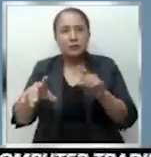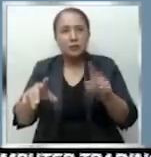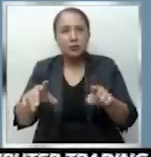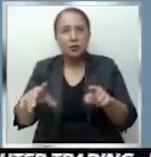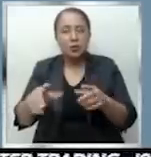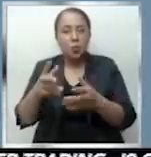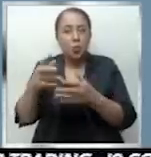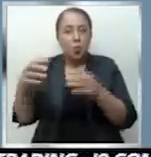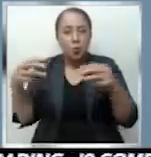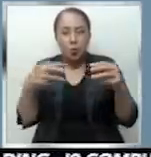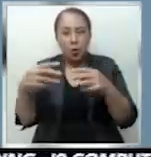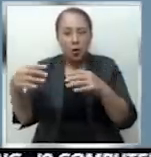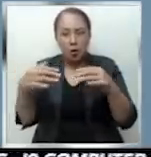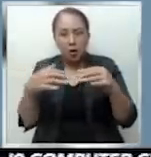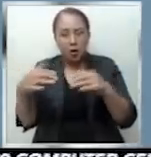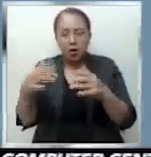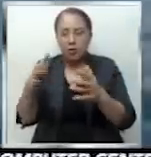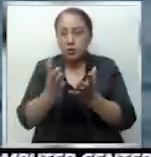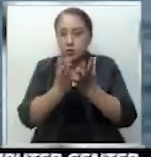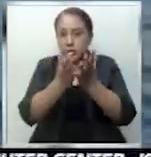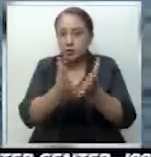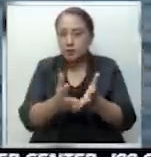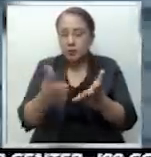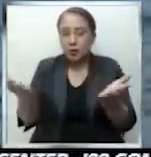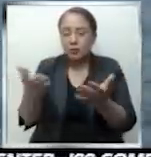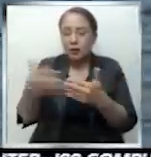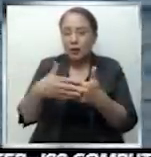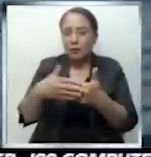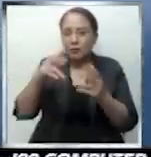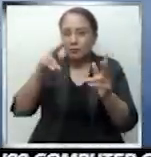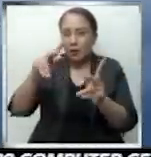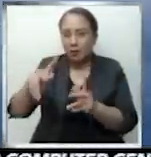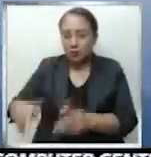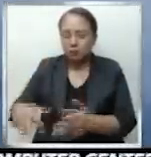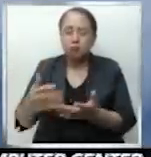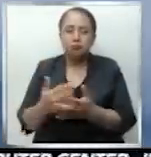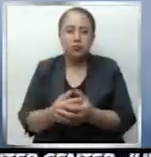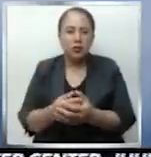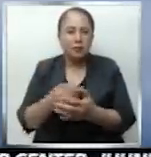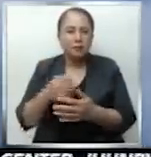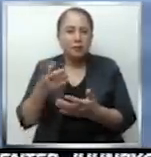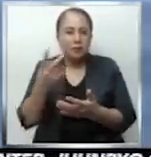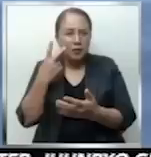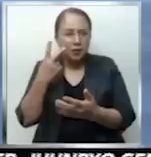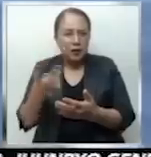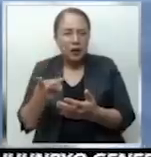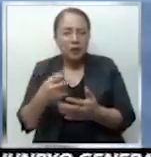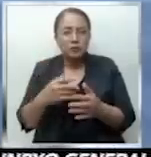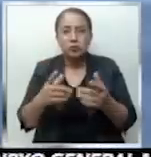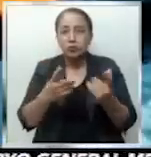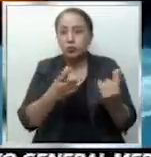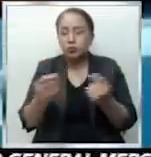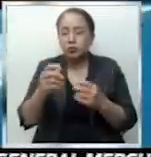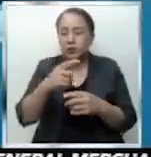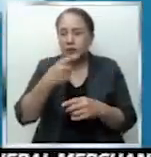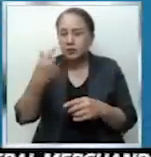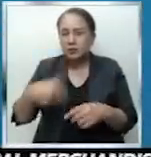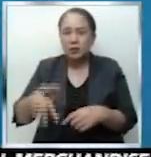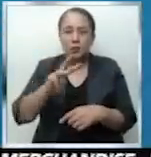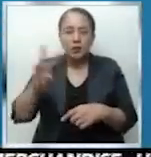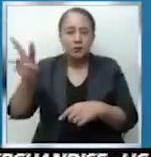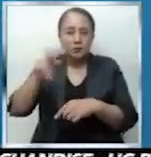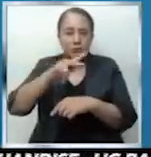warship malapit sa Pag-asa Island sa Palawan. Ilan lang ito sa mga hakbang na ginawa ng China sa West Philippine Sea